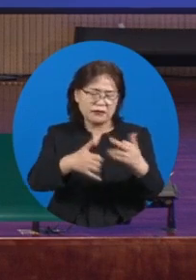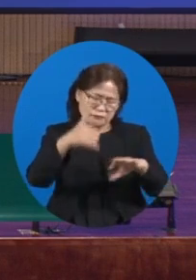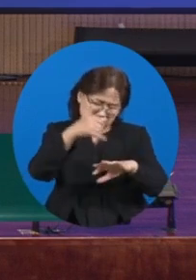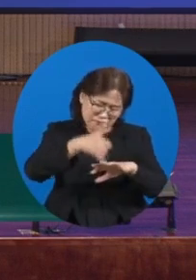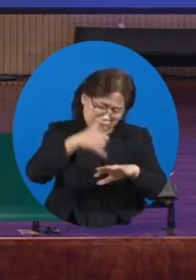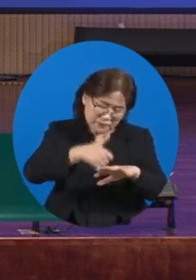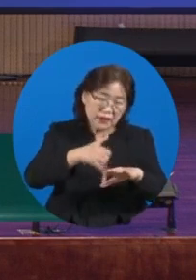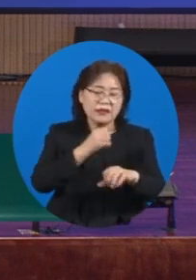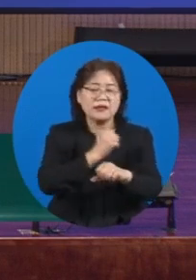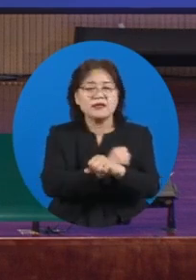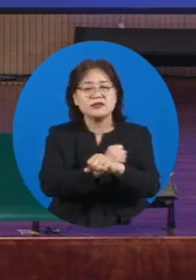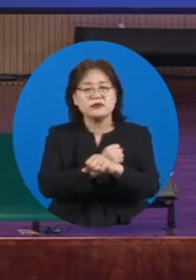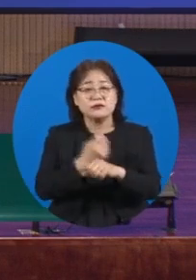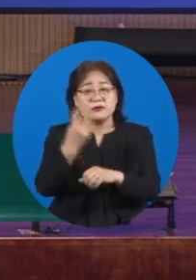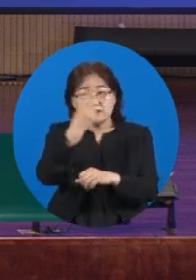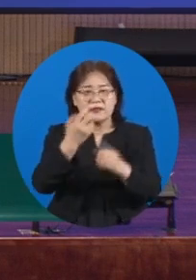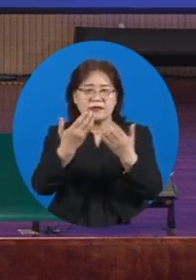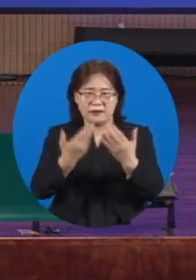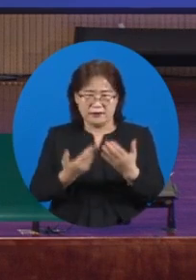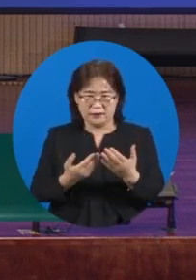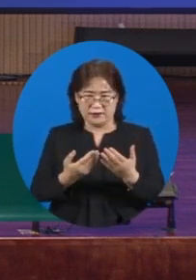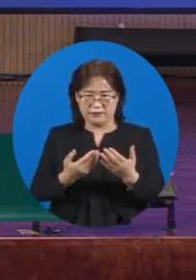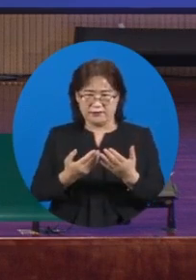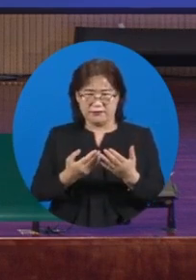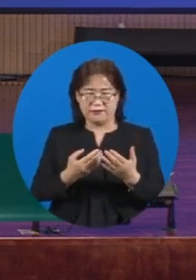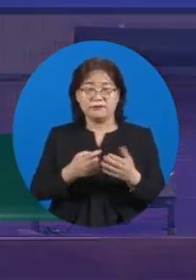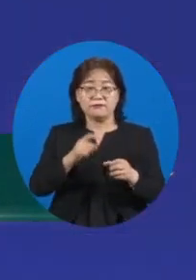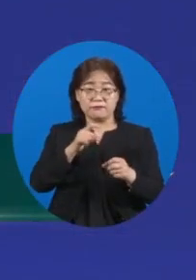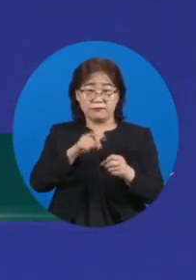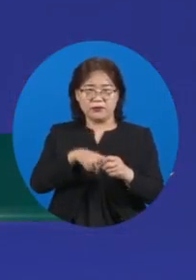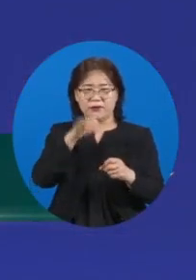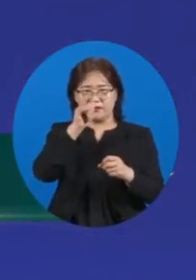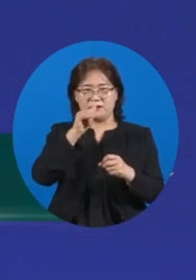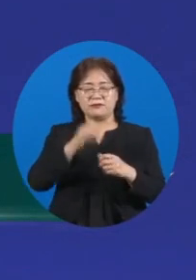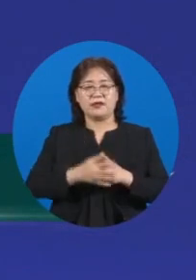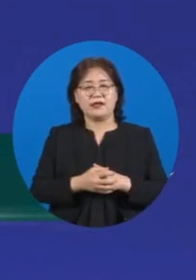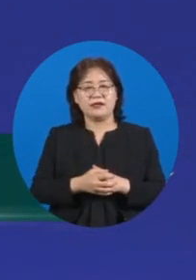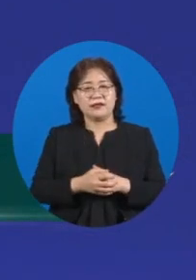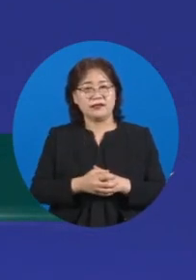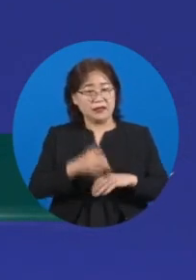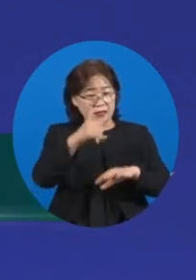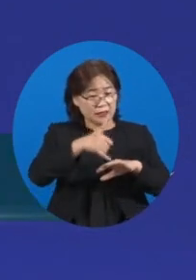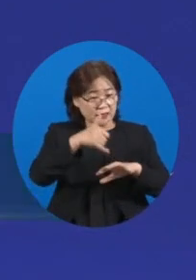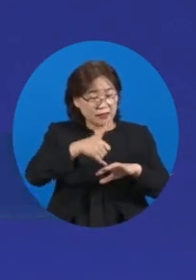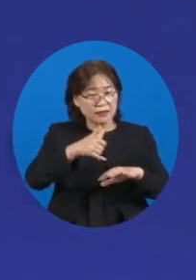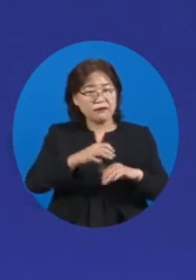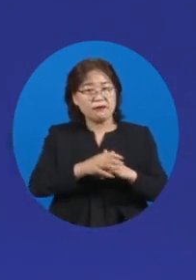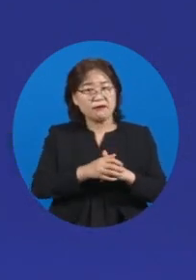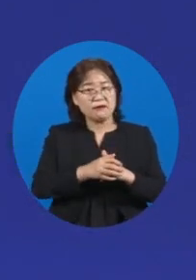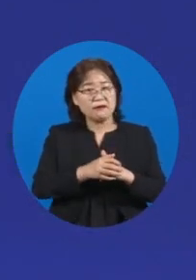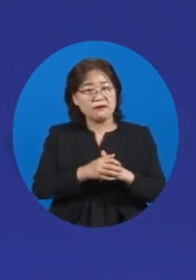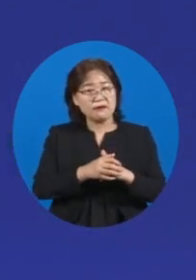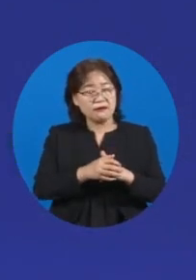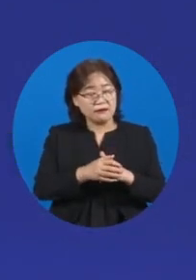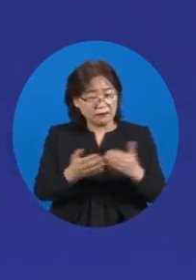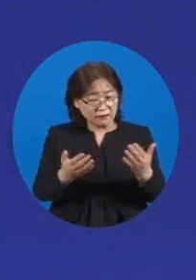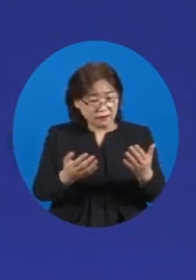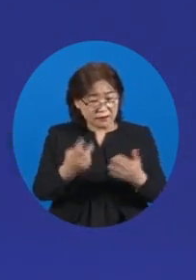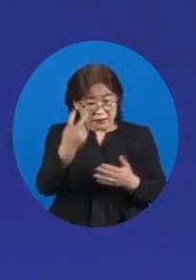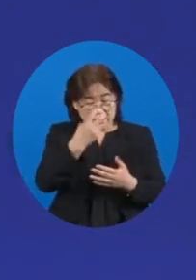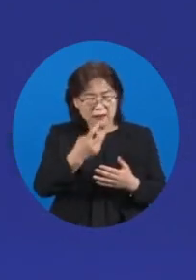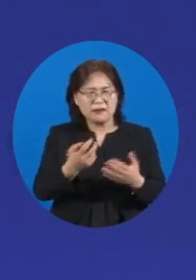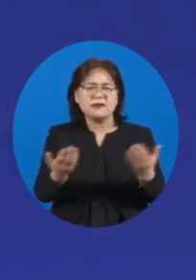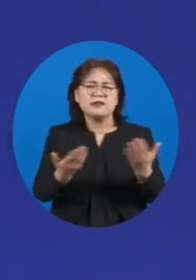아시고 지키게 하시기 위함이라 는 뭘 여러분 경작한 다는거 일 아닙니까 지킨 다른거 일 아닙니까